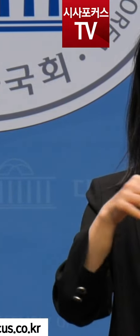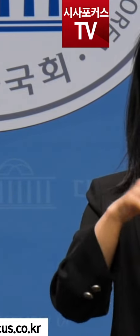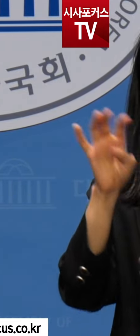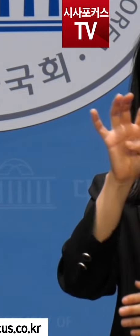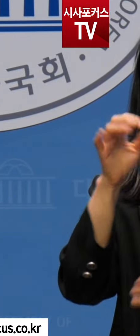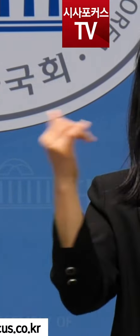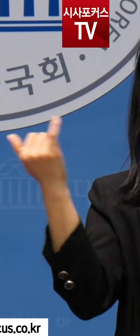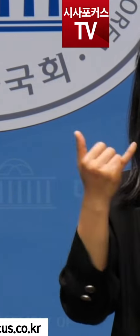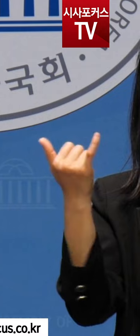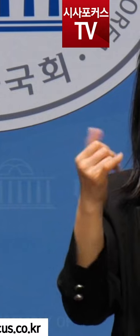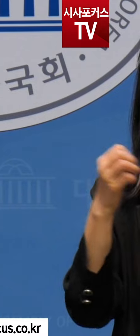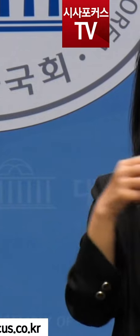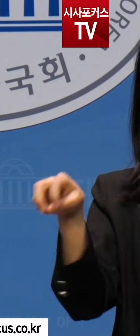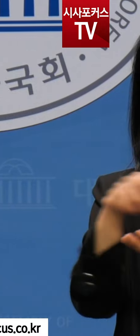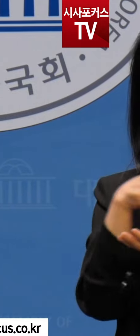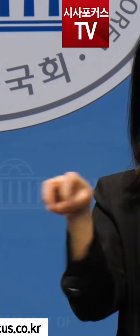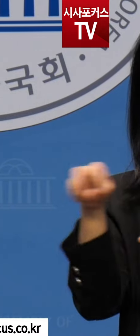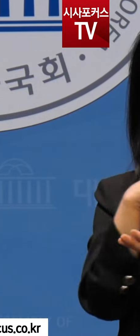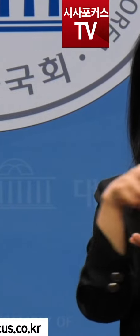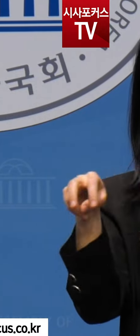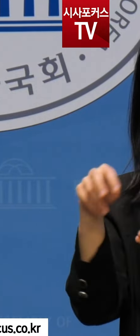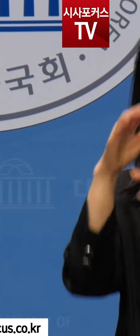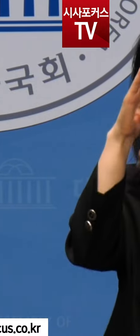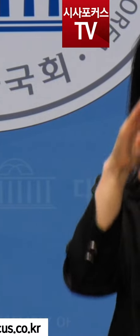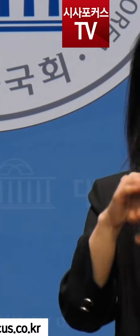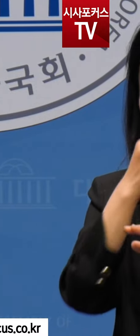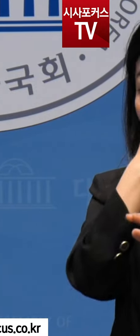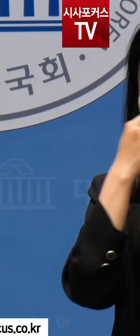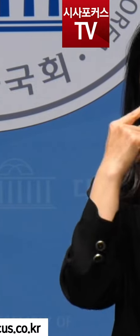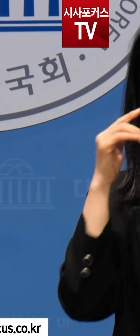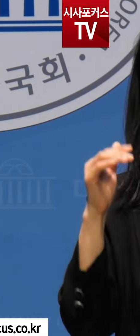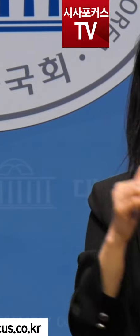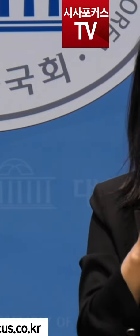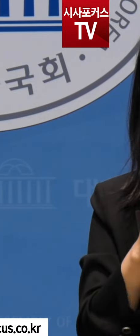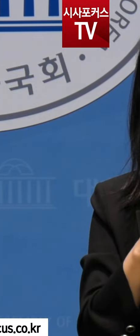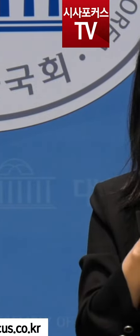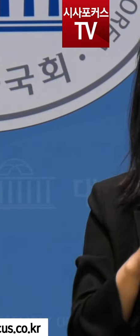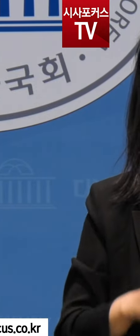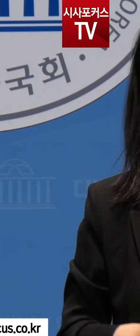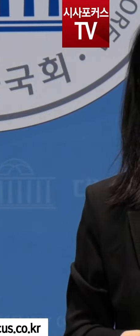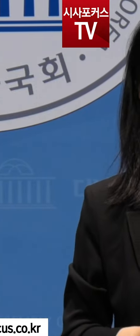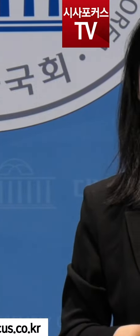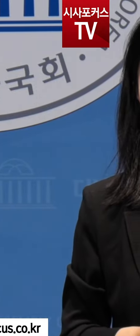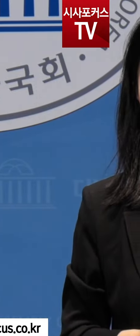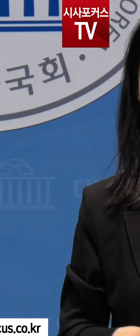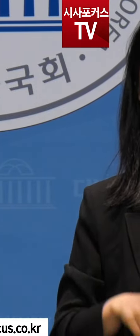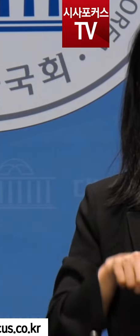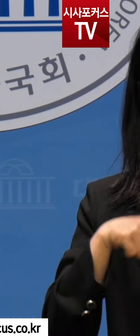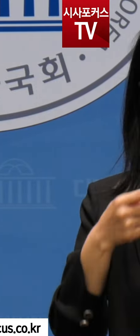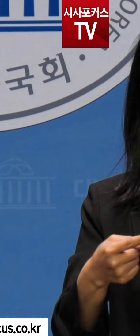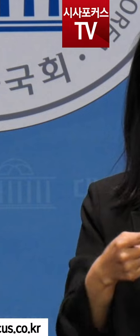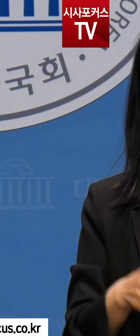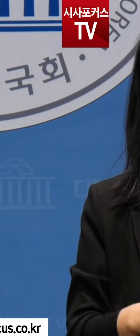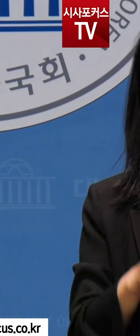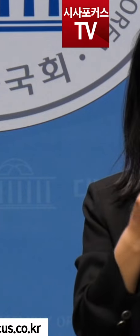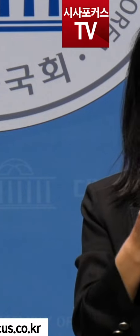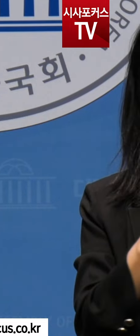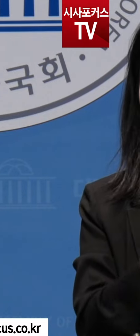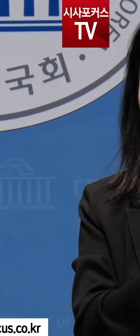40차례나 통화하고 문자를 주고받은 기록이 있다고 보도되었습니다. 6. 김모